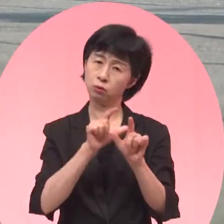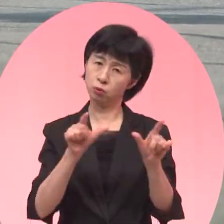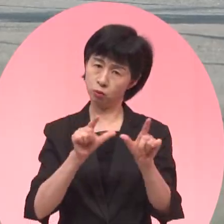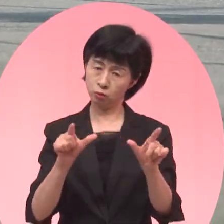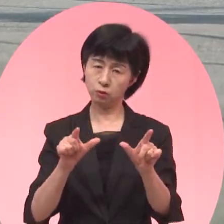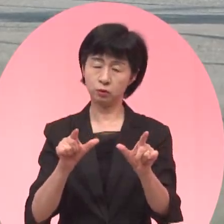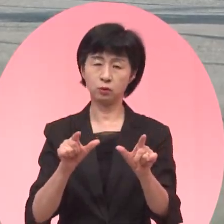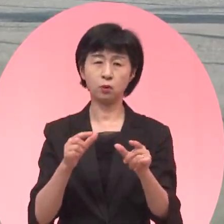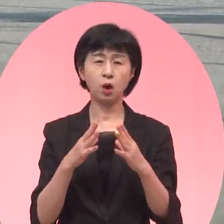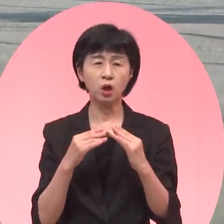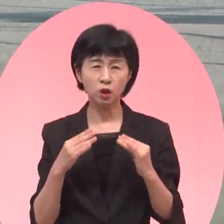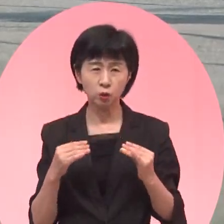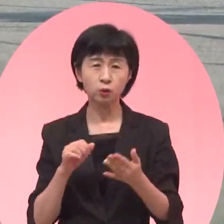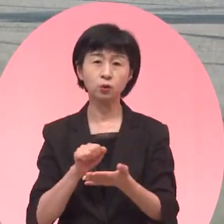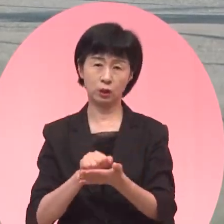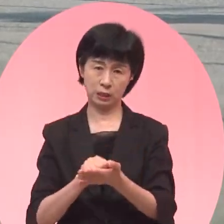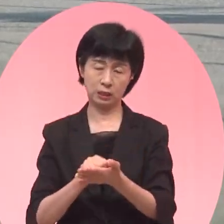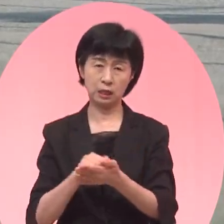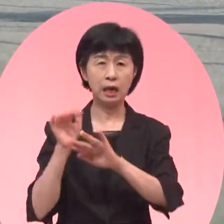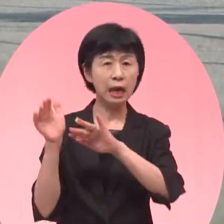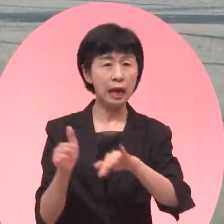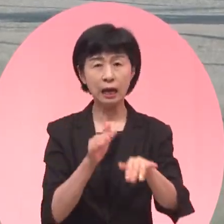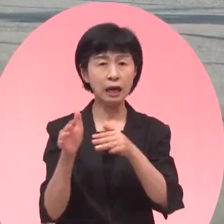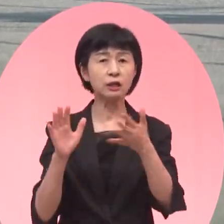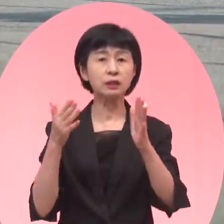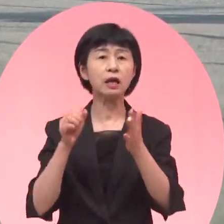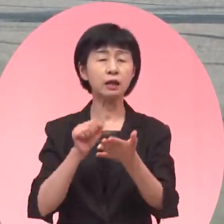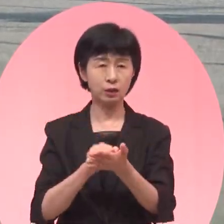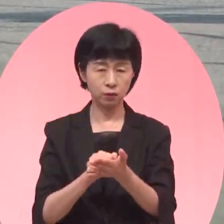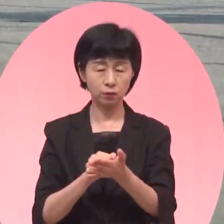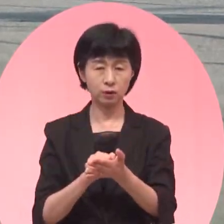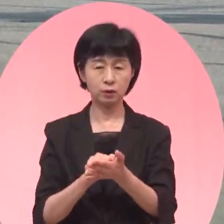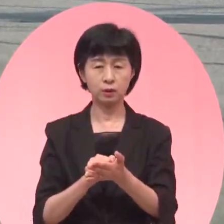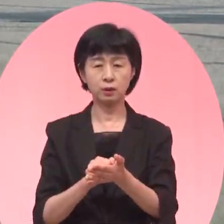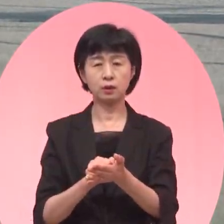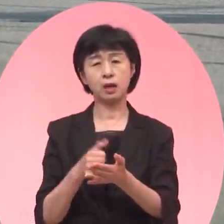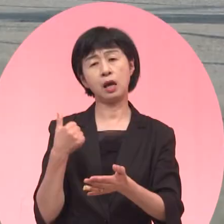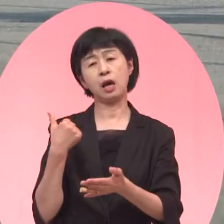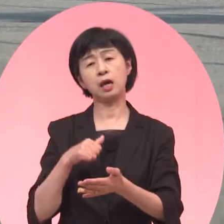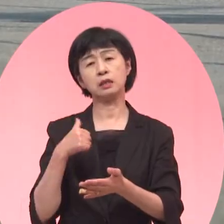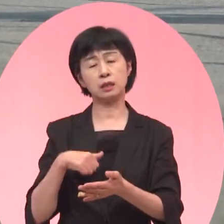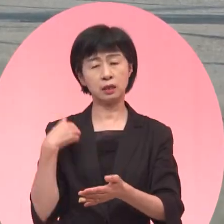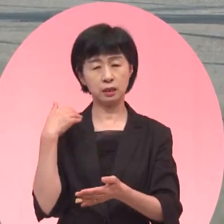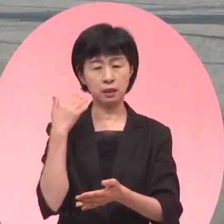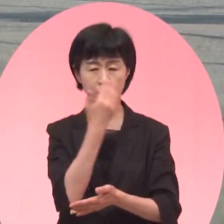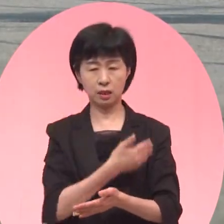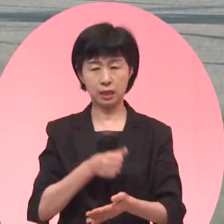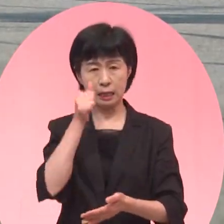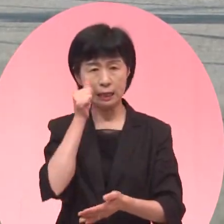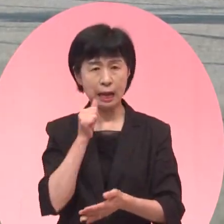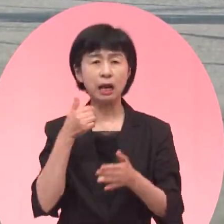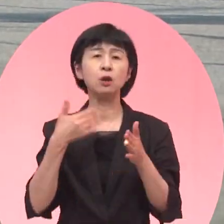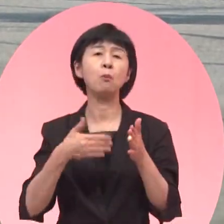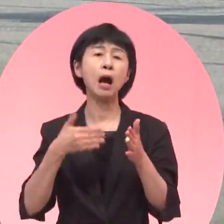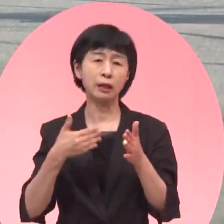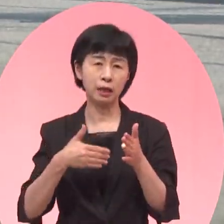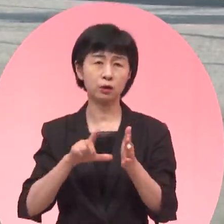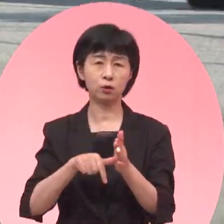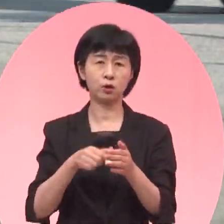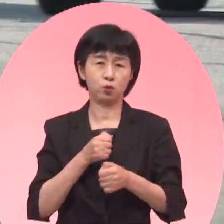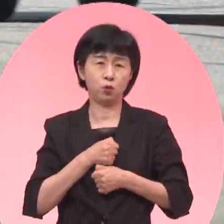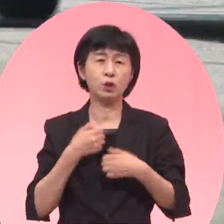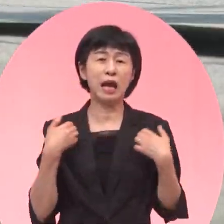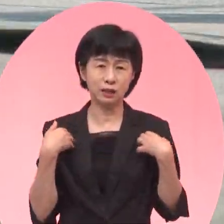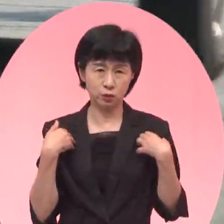も、湿度が高い日、または風が弱い日や体が暑さに慣れていない時には注意が必要